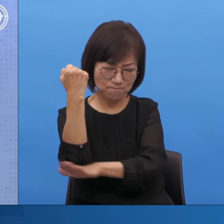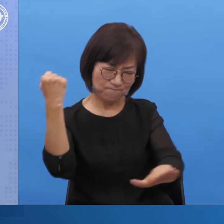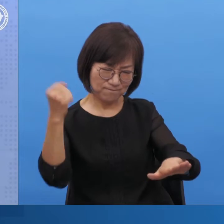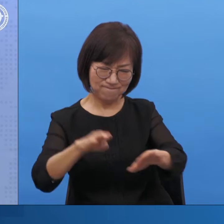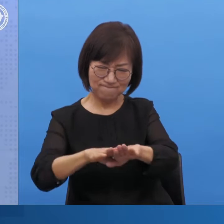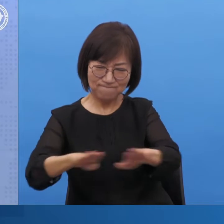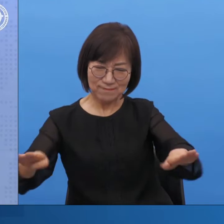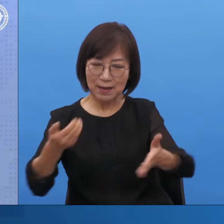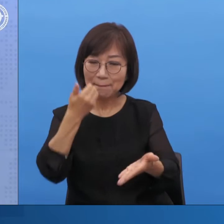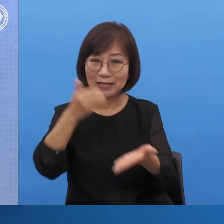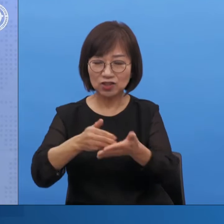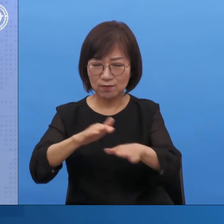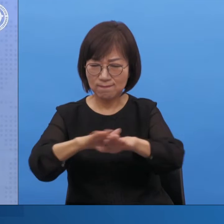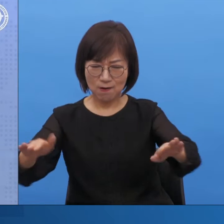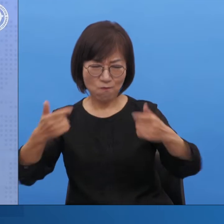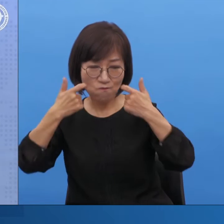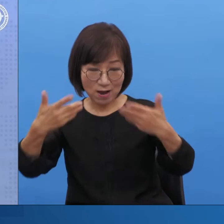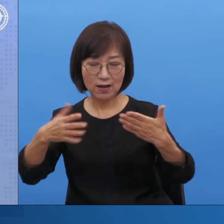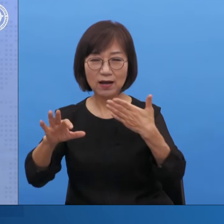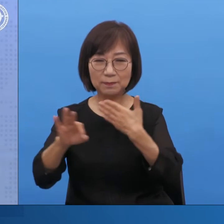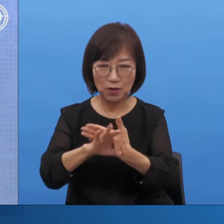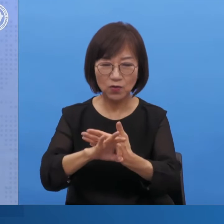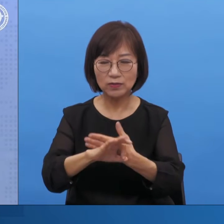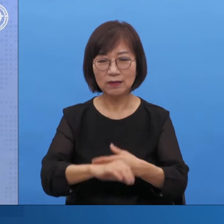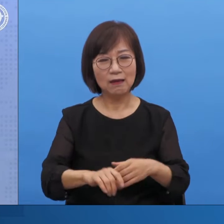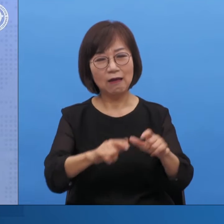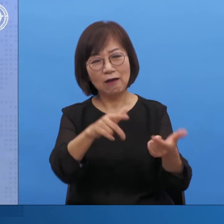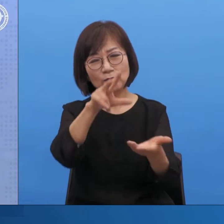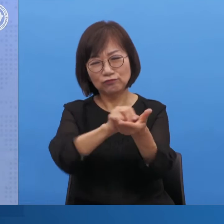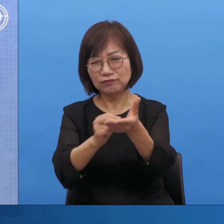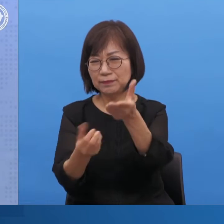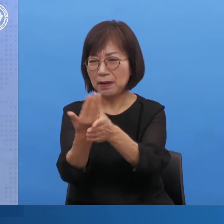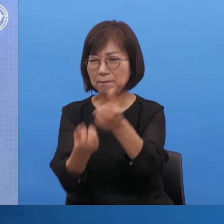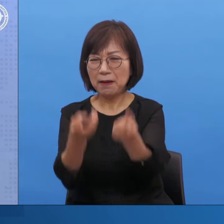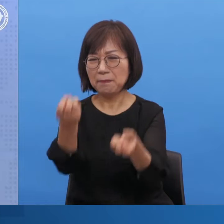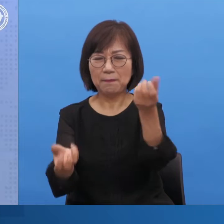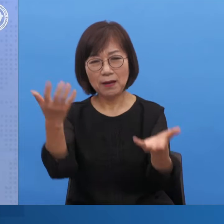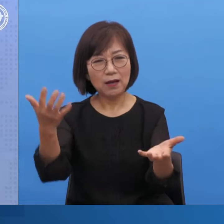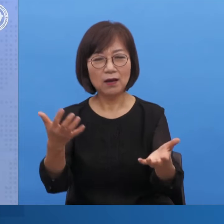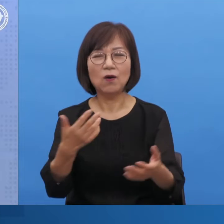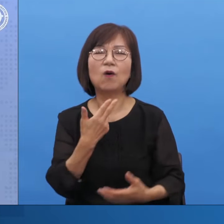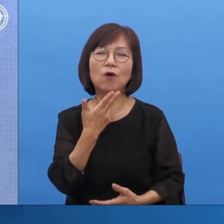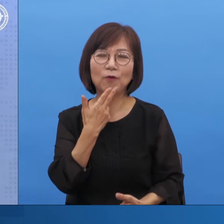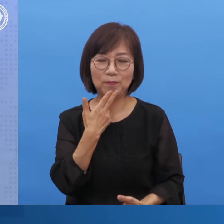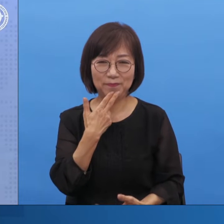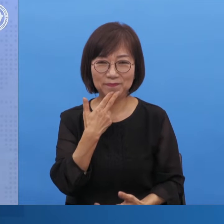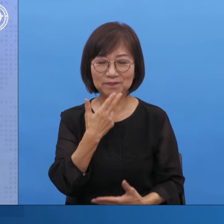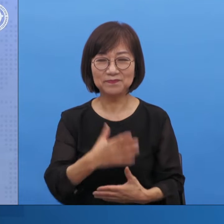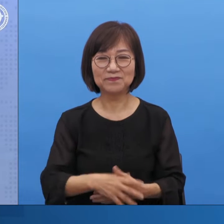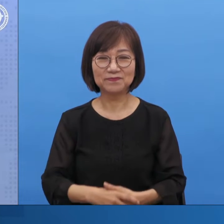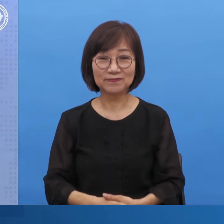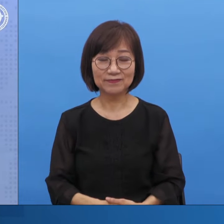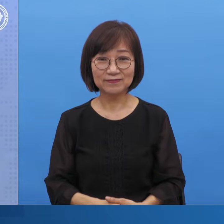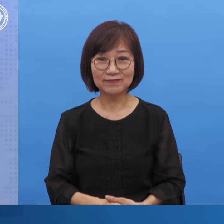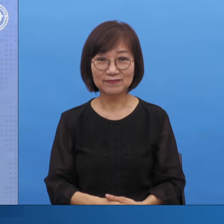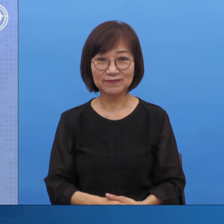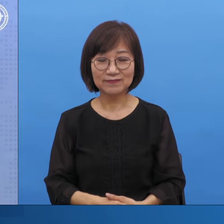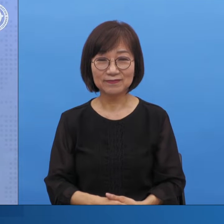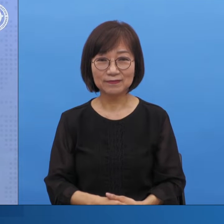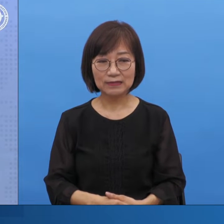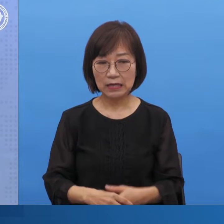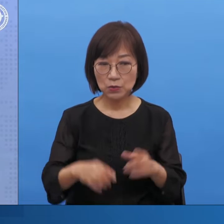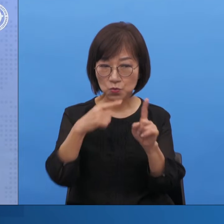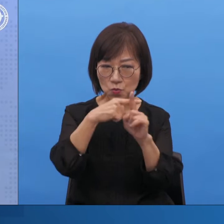their foundation through Christ Jesus, they don't go and deceive others and swindle others and their church members. 어떻게 교회를